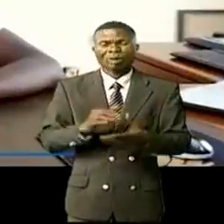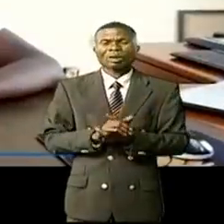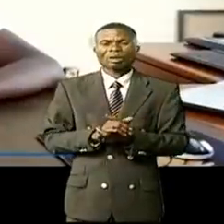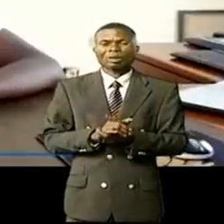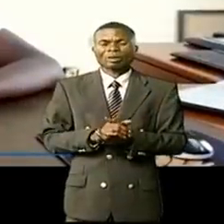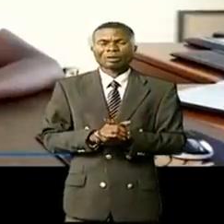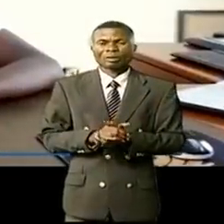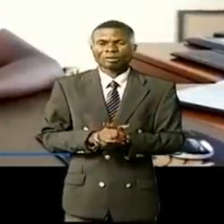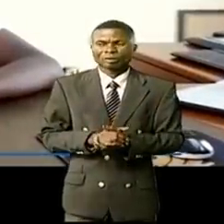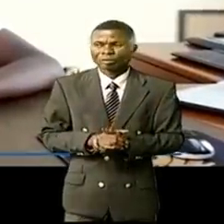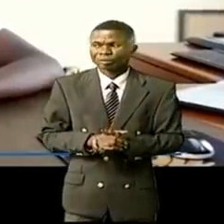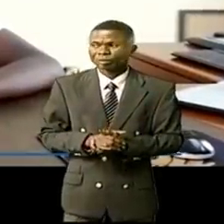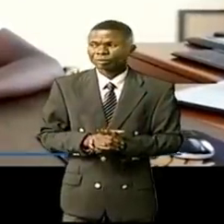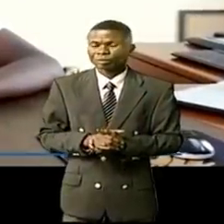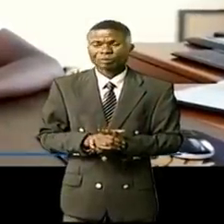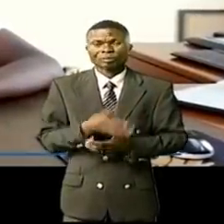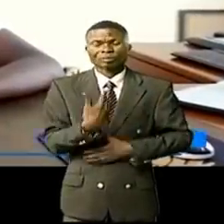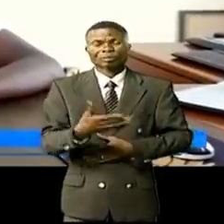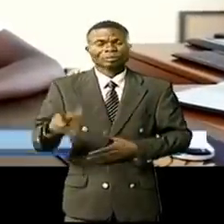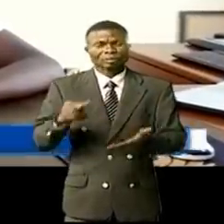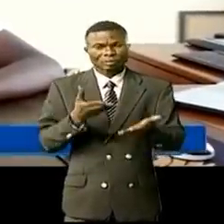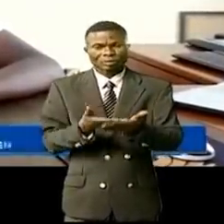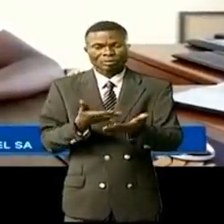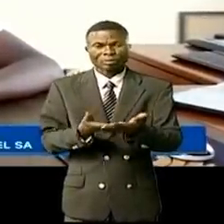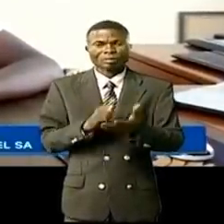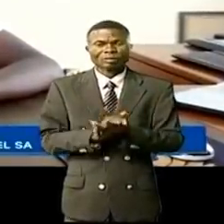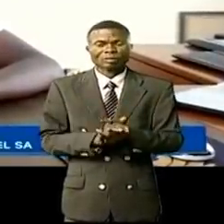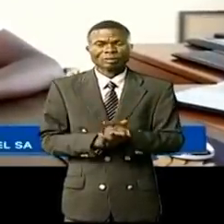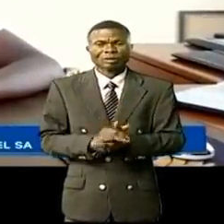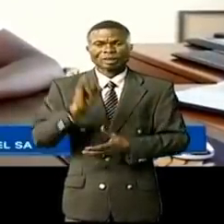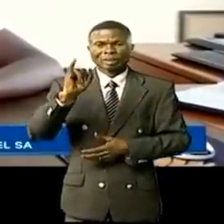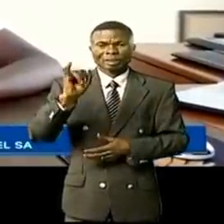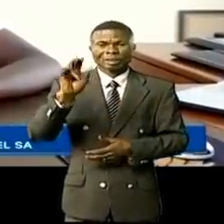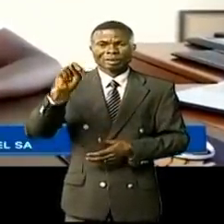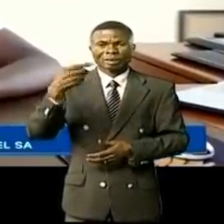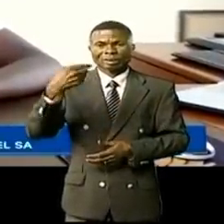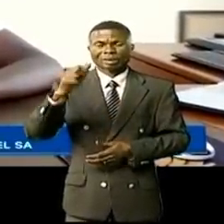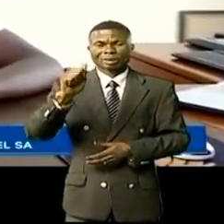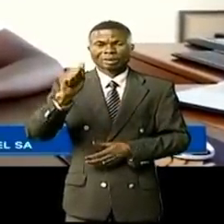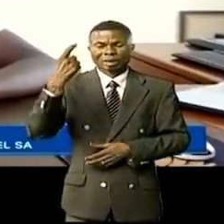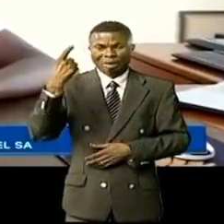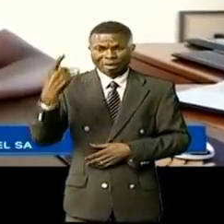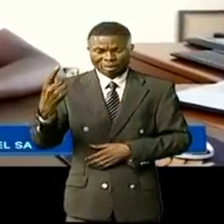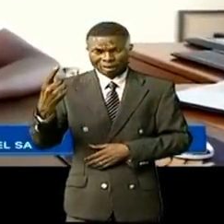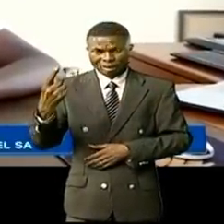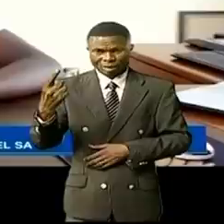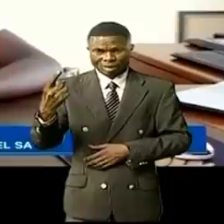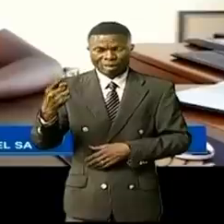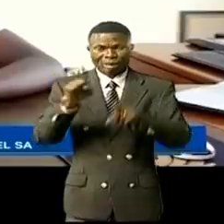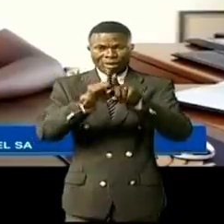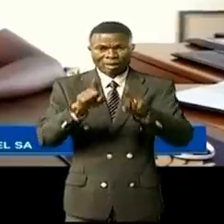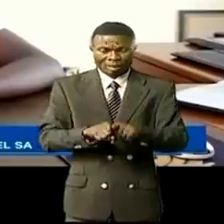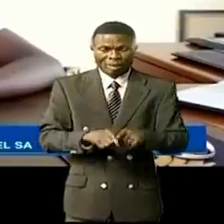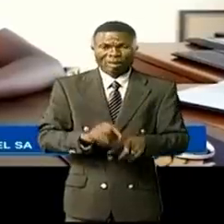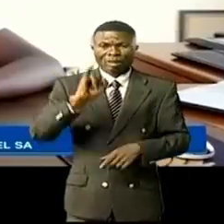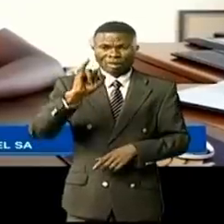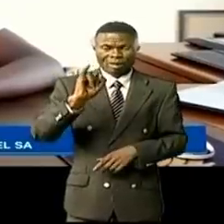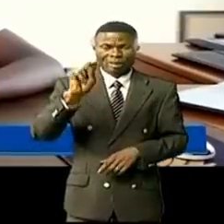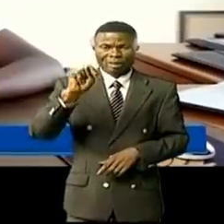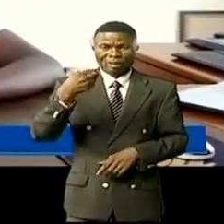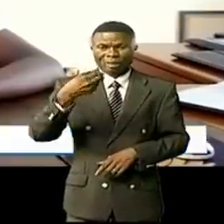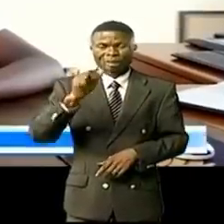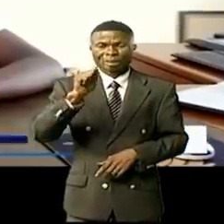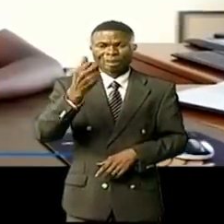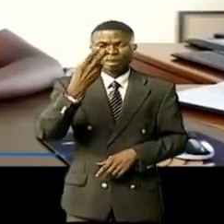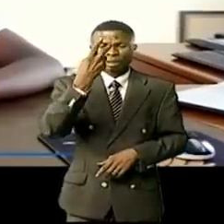avait 6 machines sur 6 à Inga 1 et 6 machines sur 8 à Inga 2.